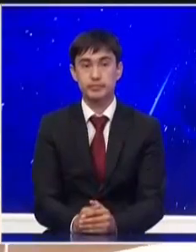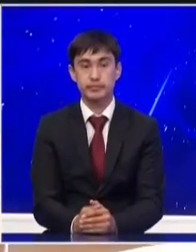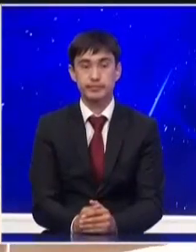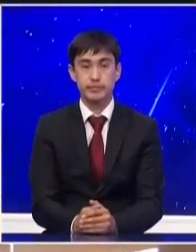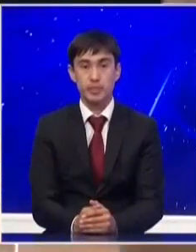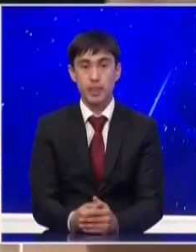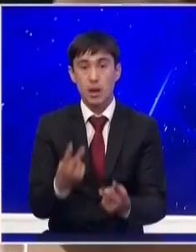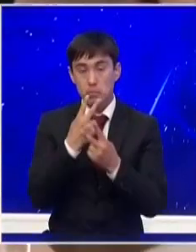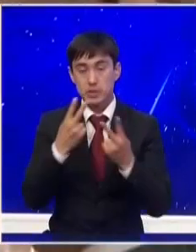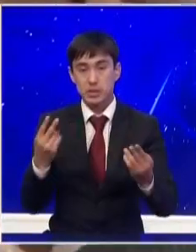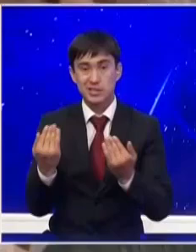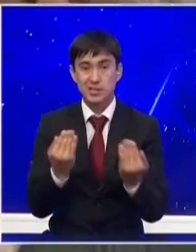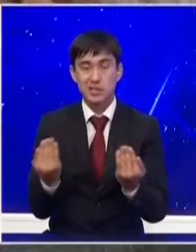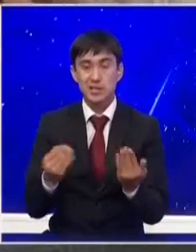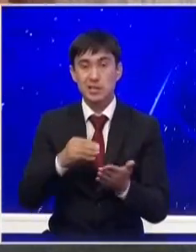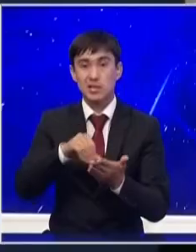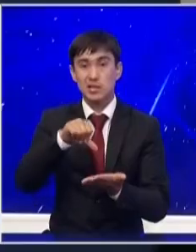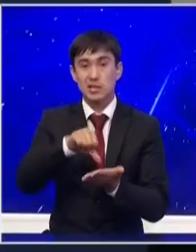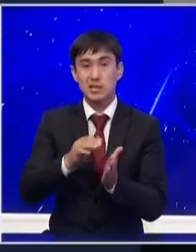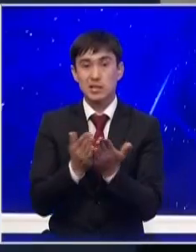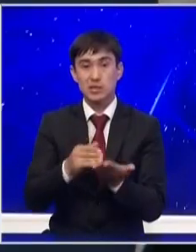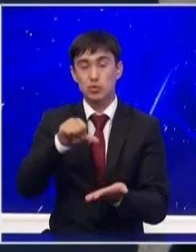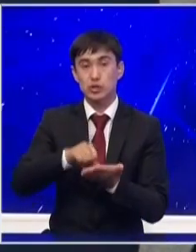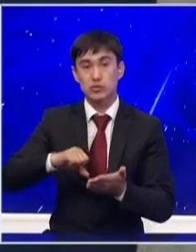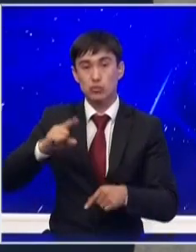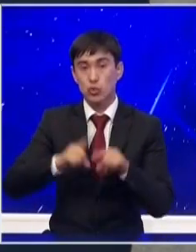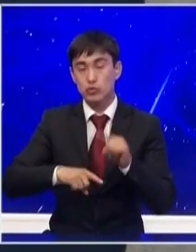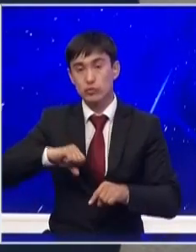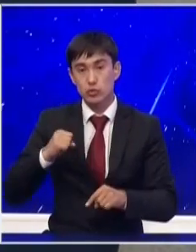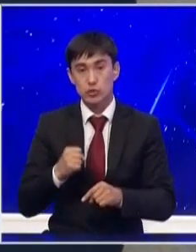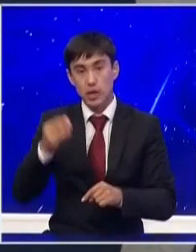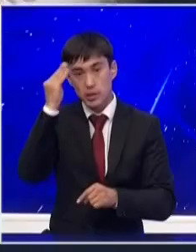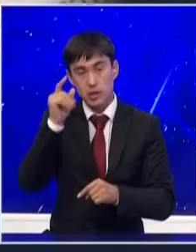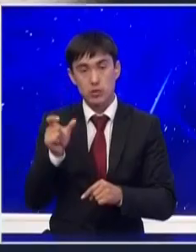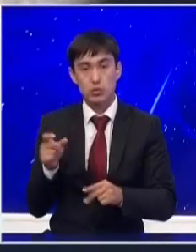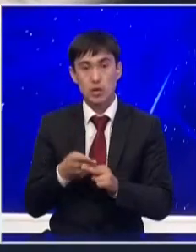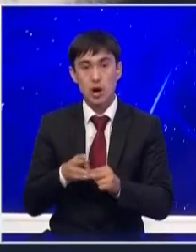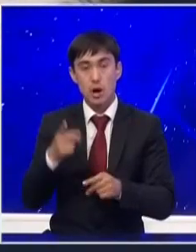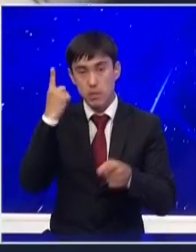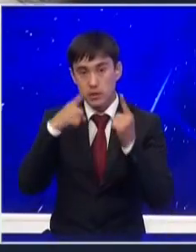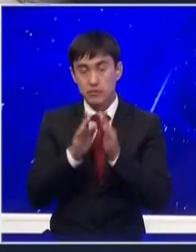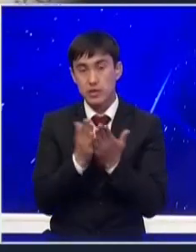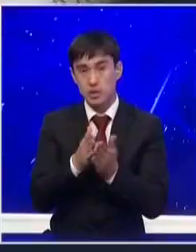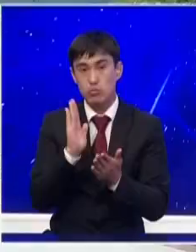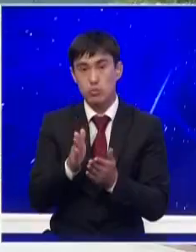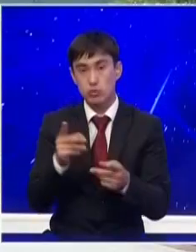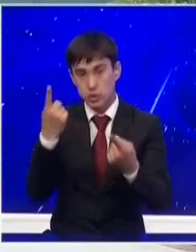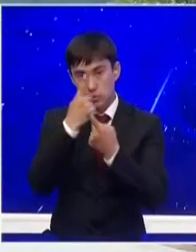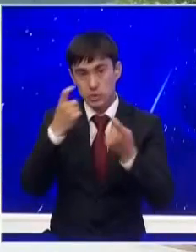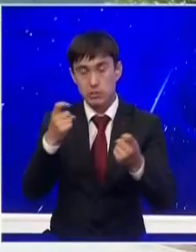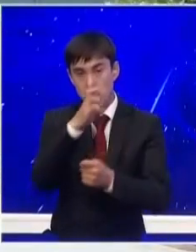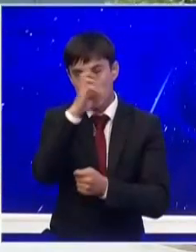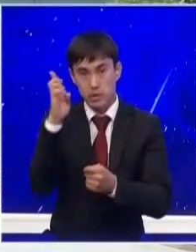В презентации книги приняли участие родственники, друзья и представители интеллигенции. Произведения Амалбека Тшанова будут распространены по